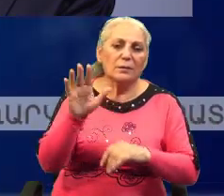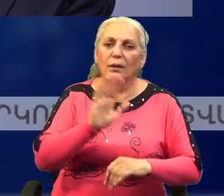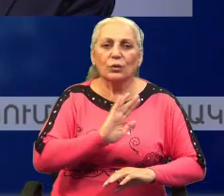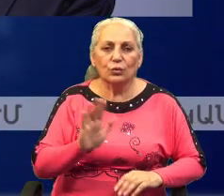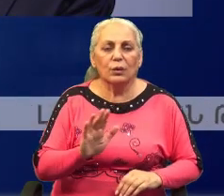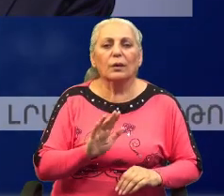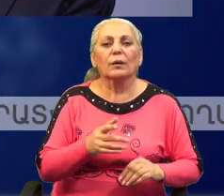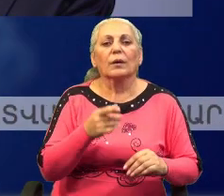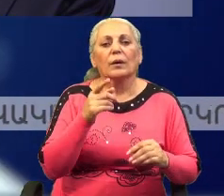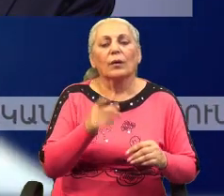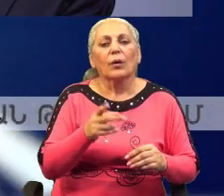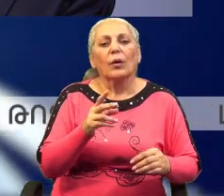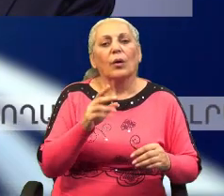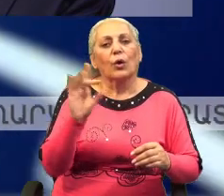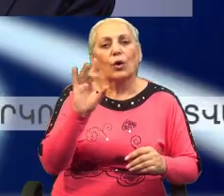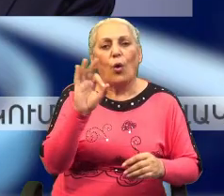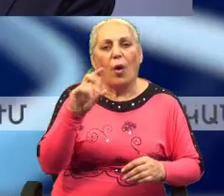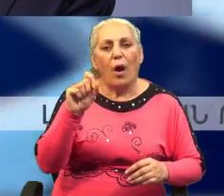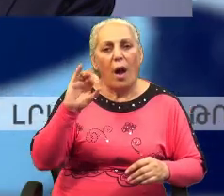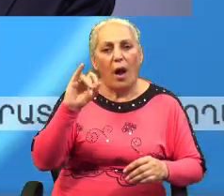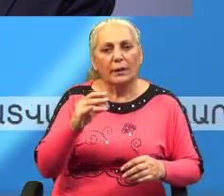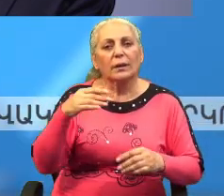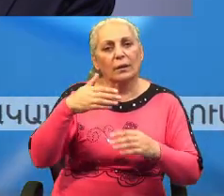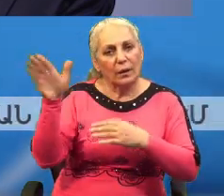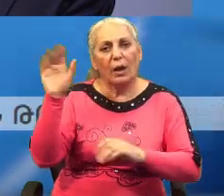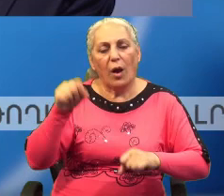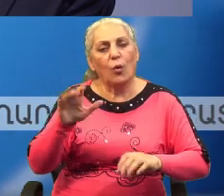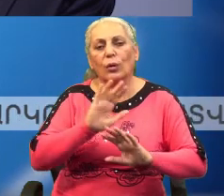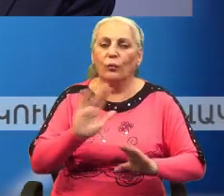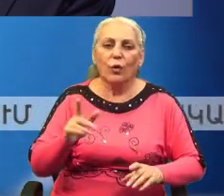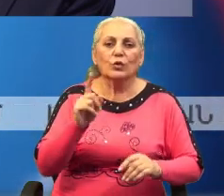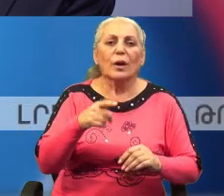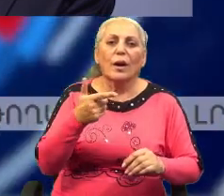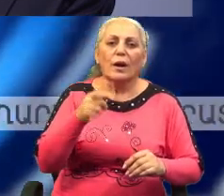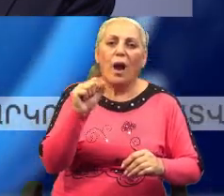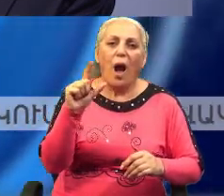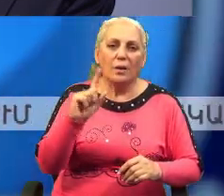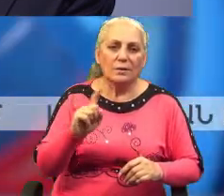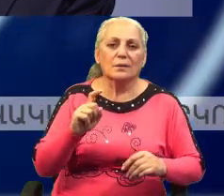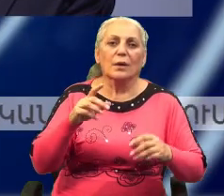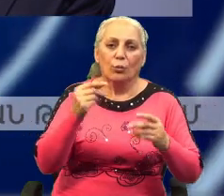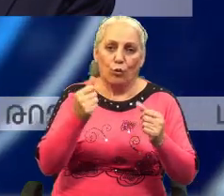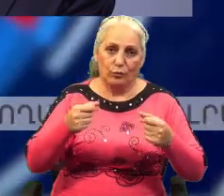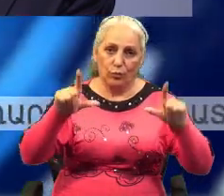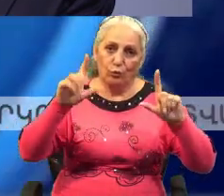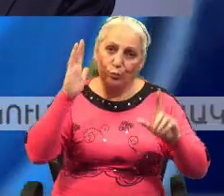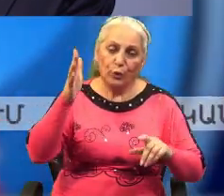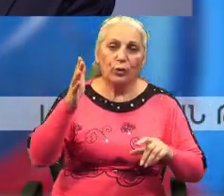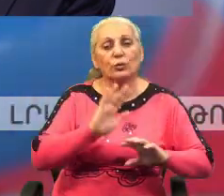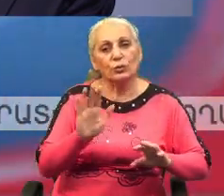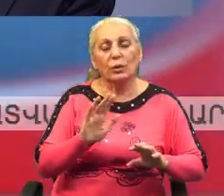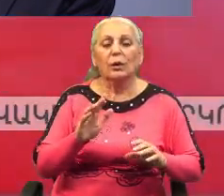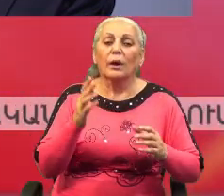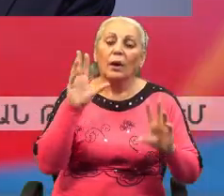գալու եւ այդ պարագայում Ռոհանին կգնա, թե ոչ։ Բարձրանալու է արդյոք Գազիգինը, եթե այո, ապա որքանով եւ ինչպիսին է լինելու